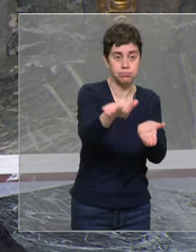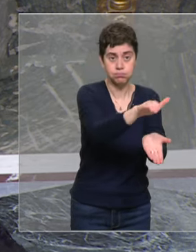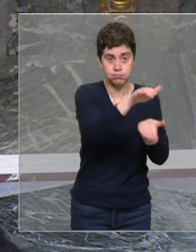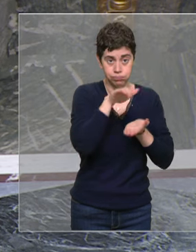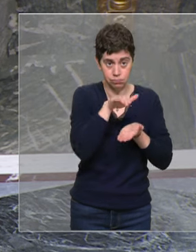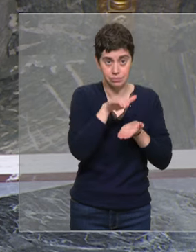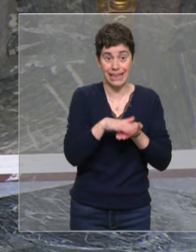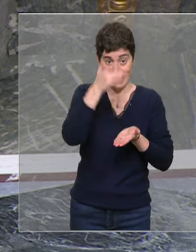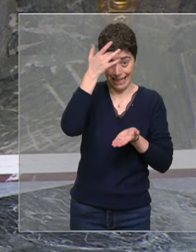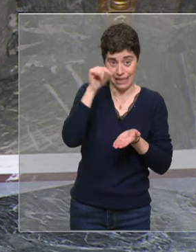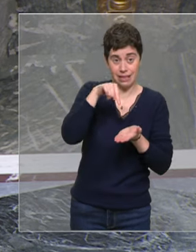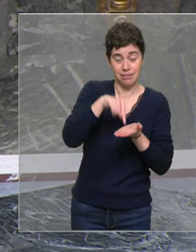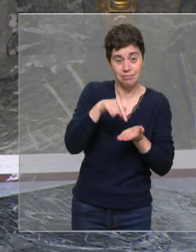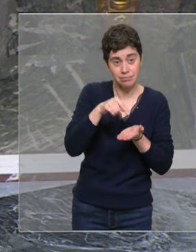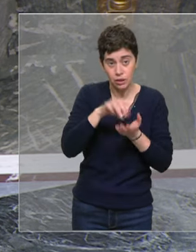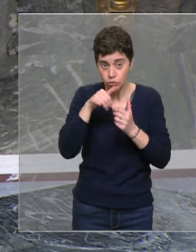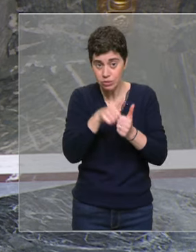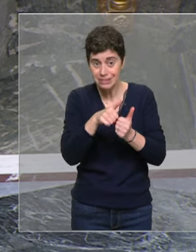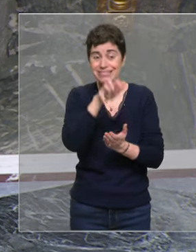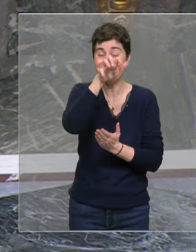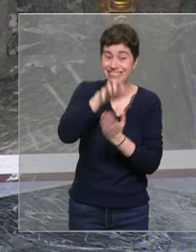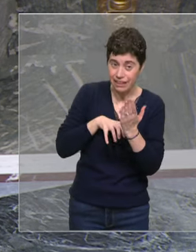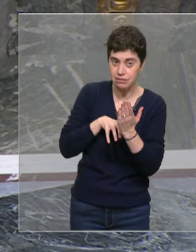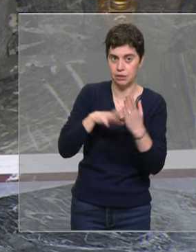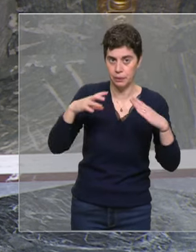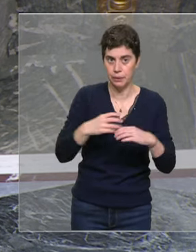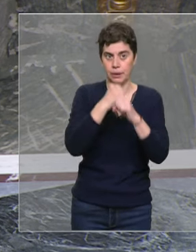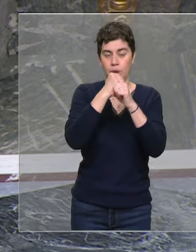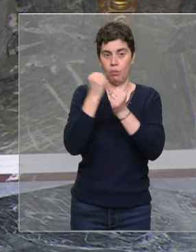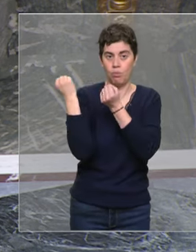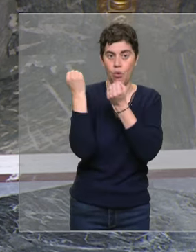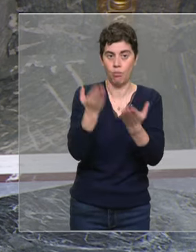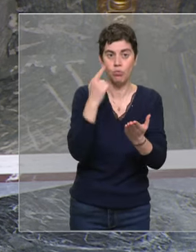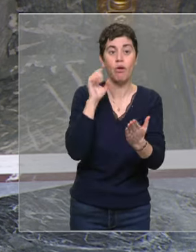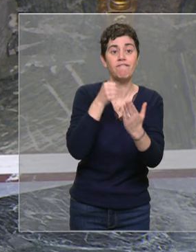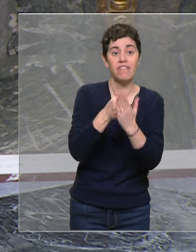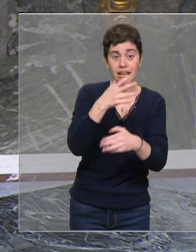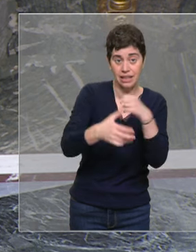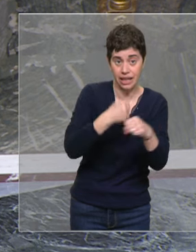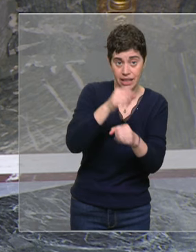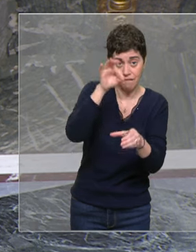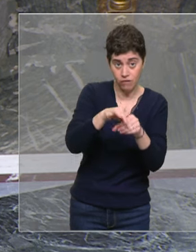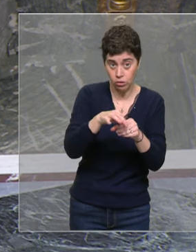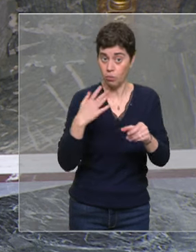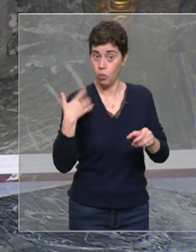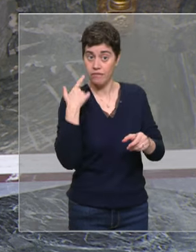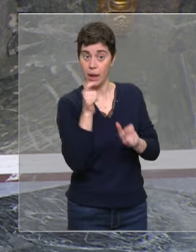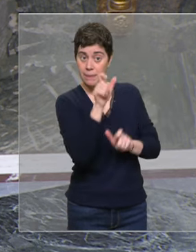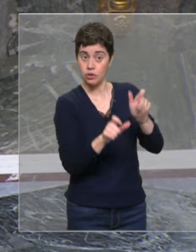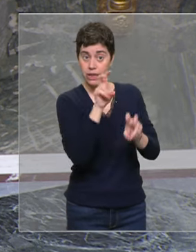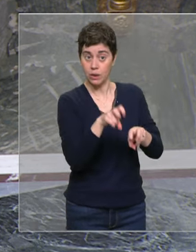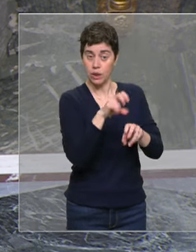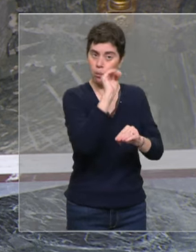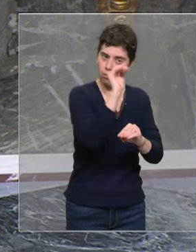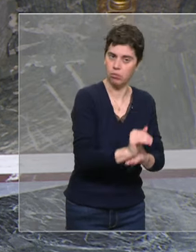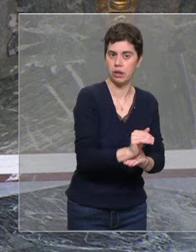été proposer un texte qui pourra être voté d'ici la fin de l'année pour protéger les agriculteurs et pour faire, enfin